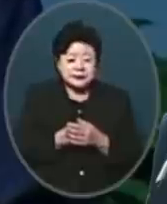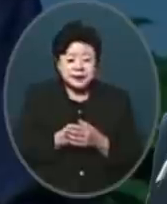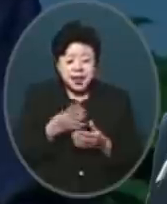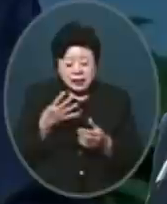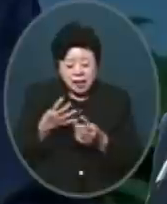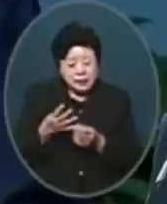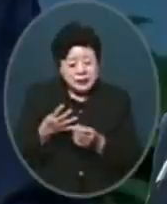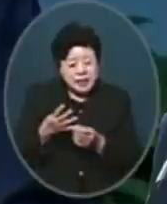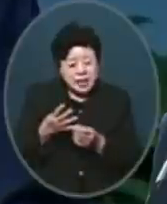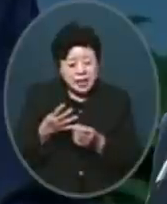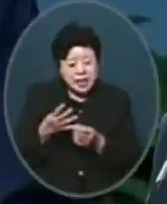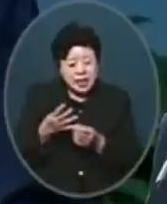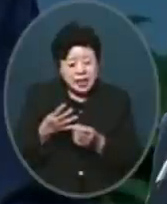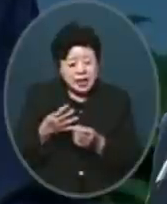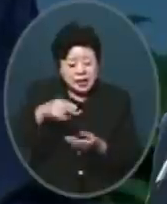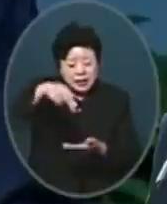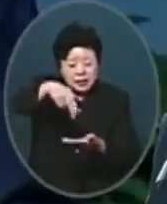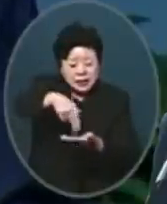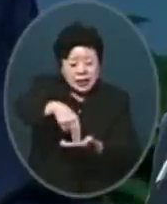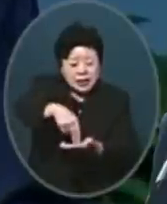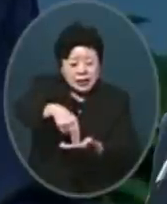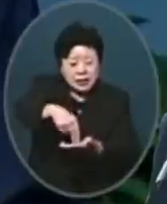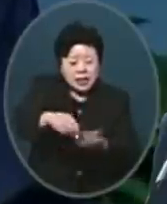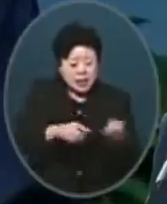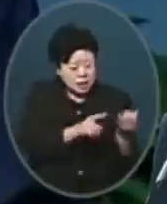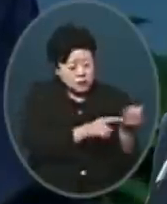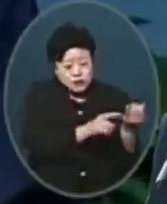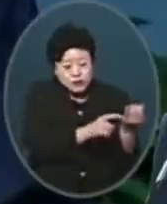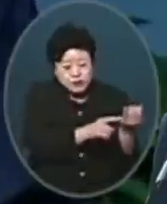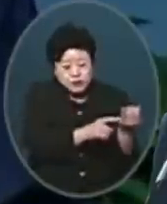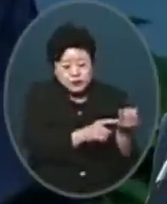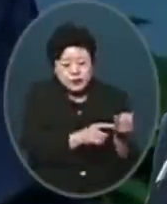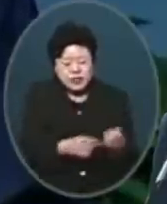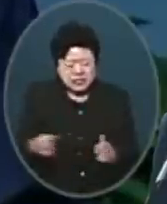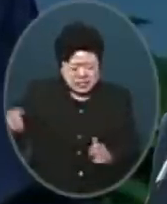네 번째 일어나니까 내 마누라가 확